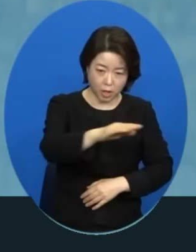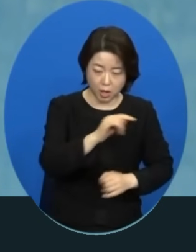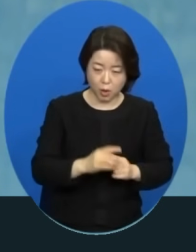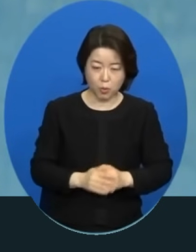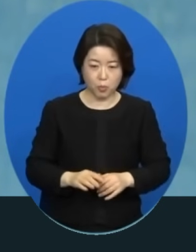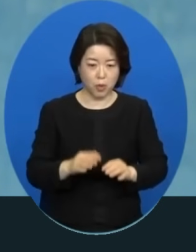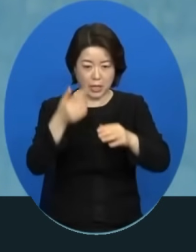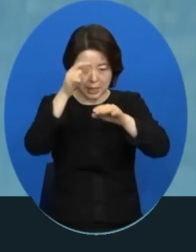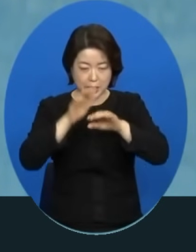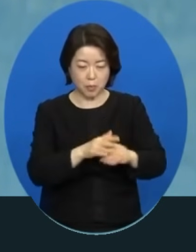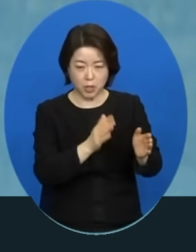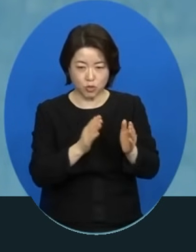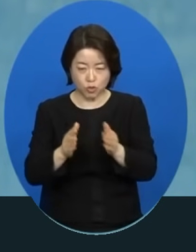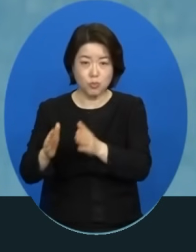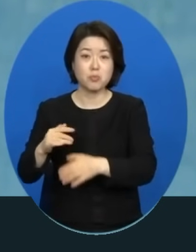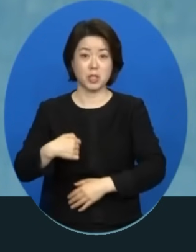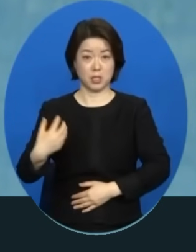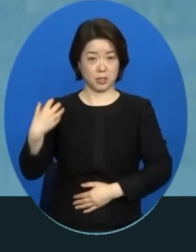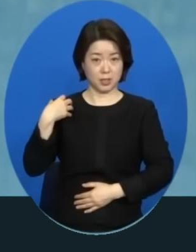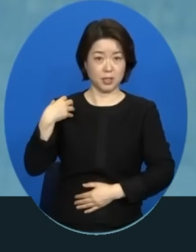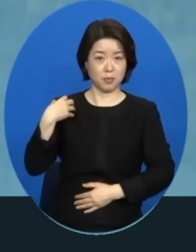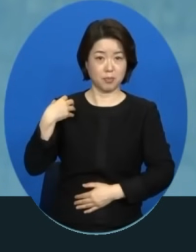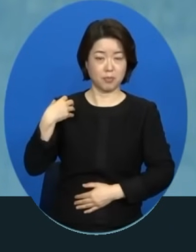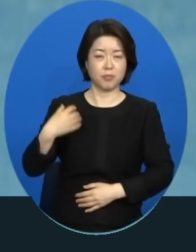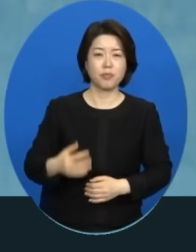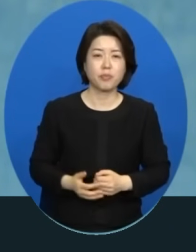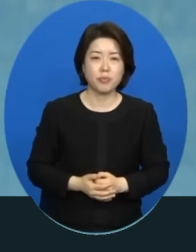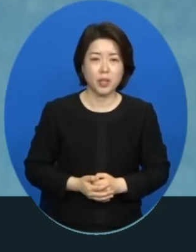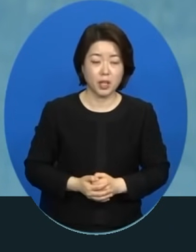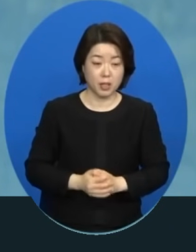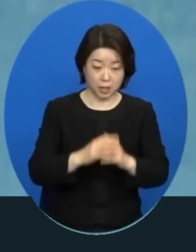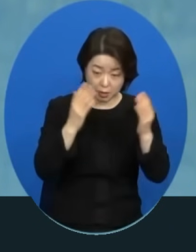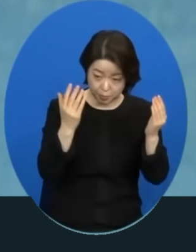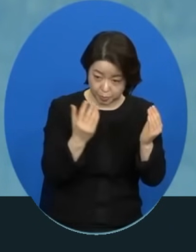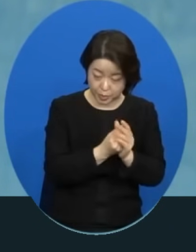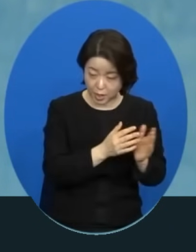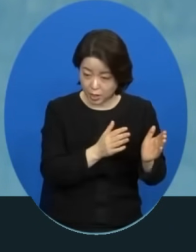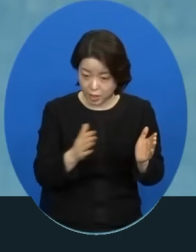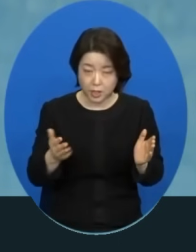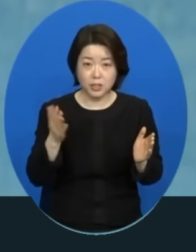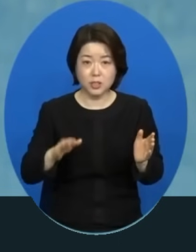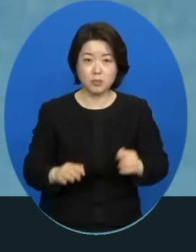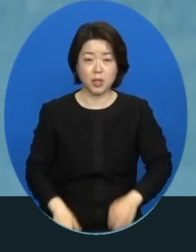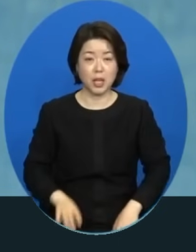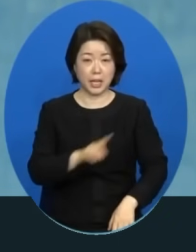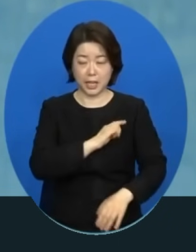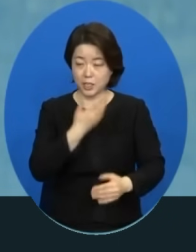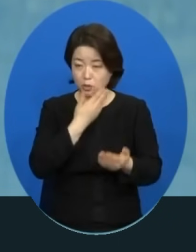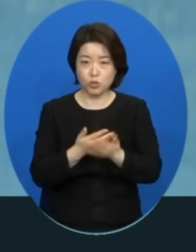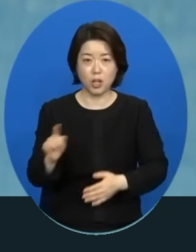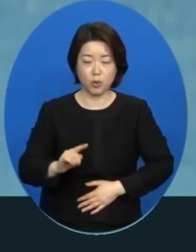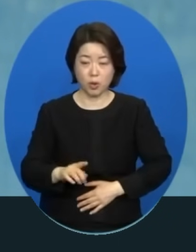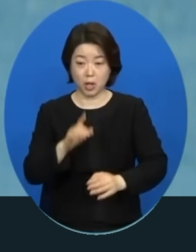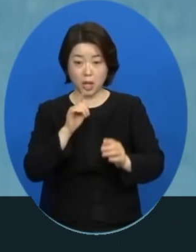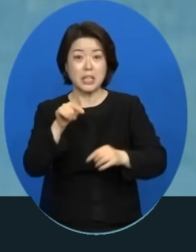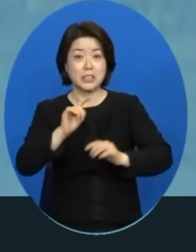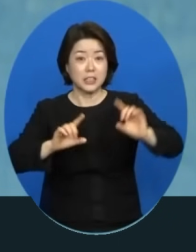것이었습니다. 근데 그거를 다 해야 했지만 늘어난 게 뭐예요? 가장 중요한 게 말씀 전하는 거.